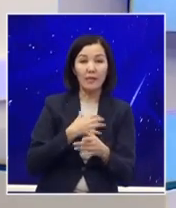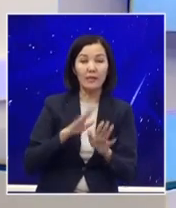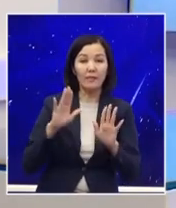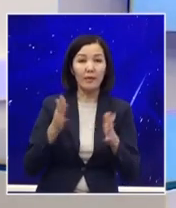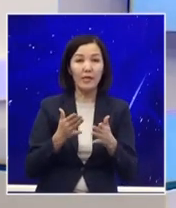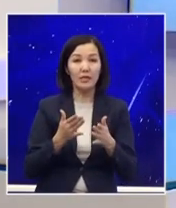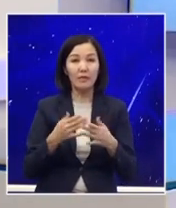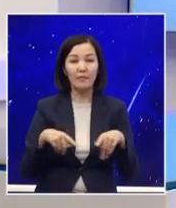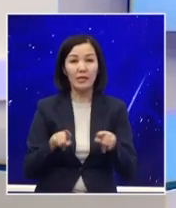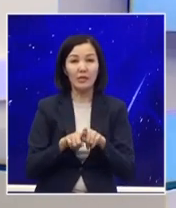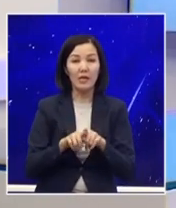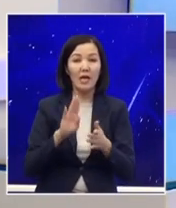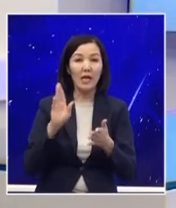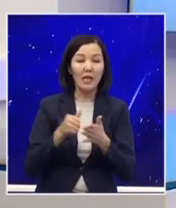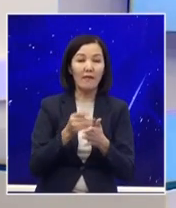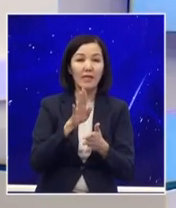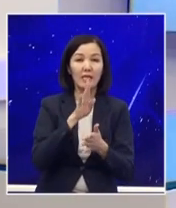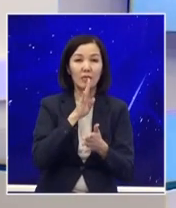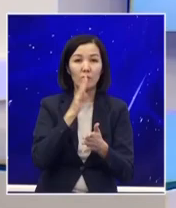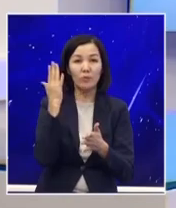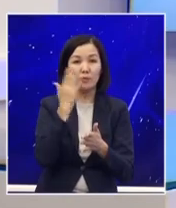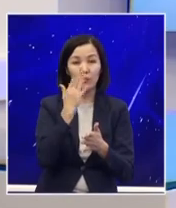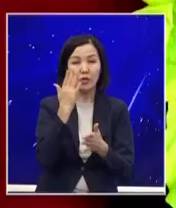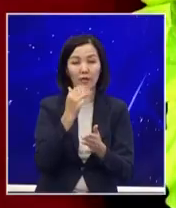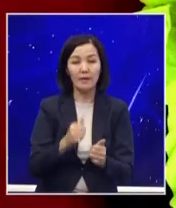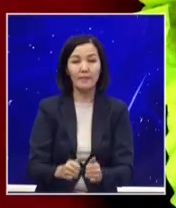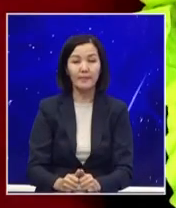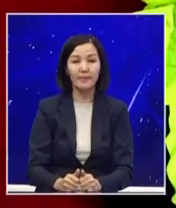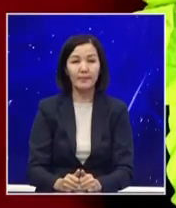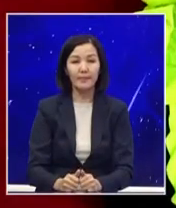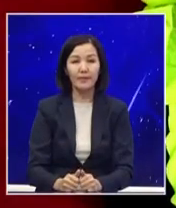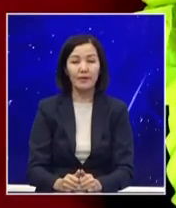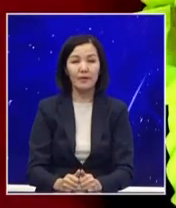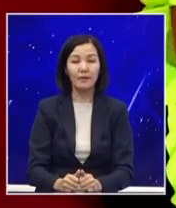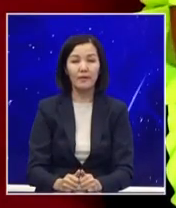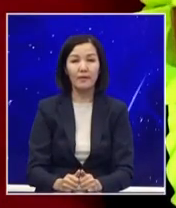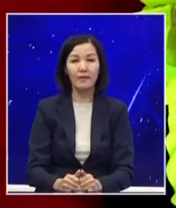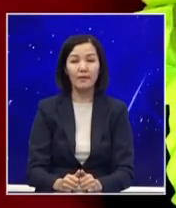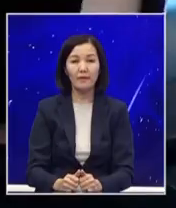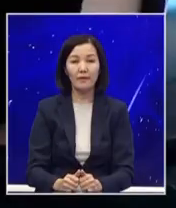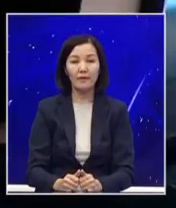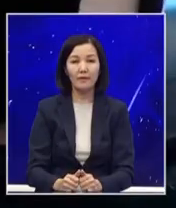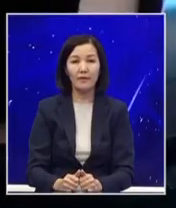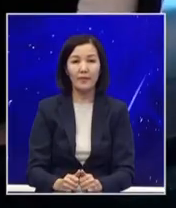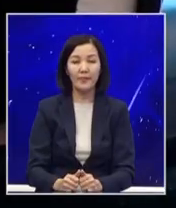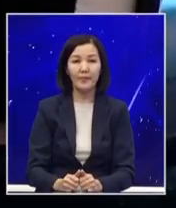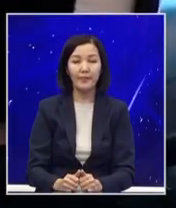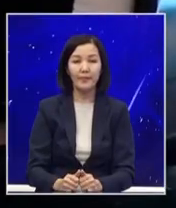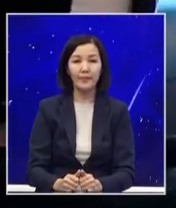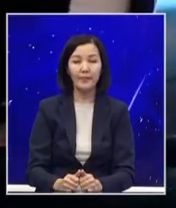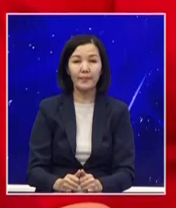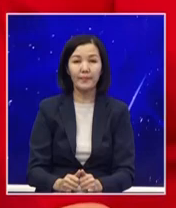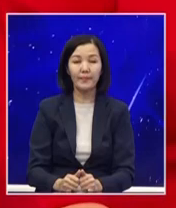события, происходящие с главной героиней сюжета. Вот сен кашан кюйге шығасың, я? Кашан кюйге